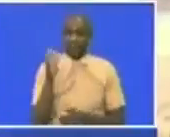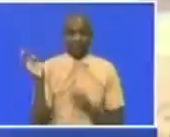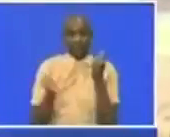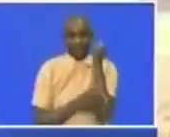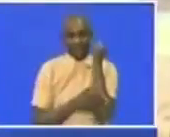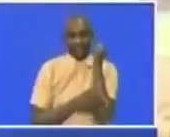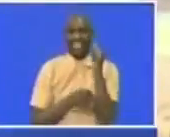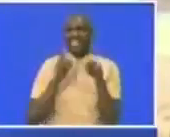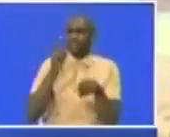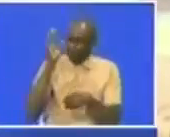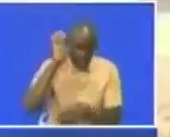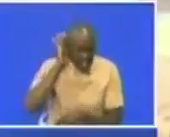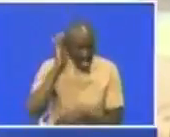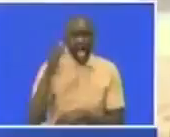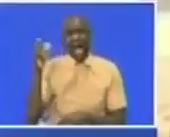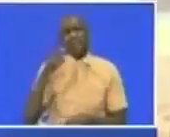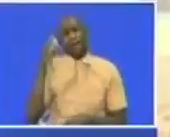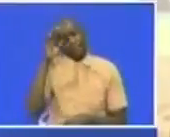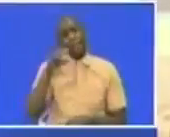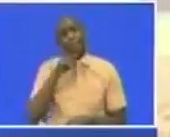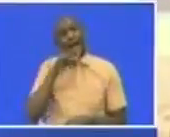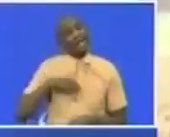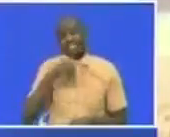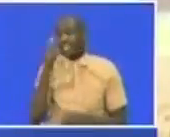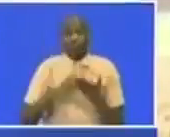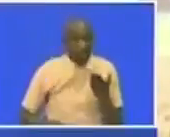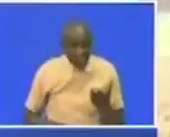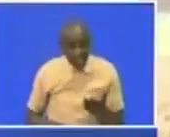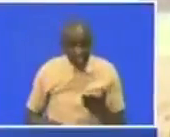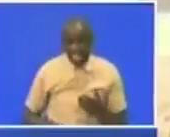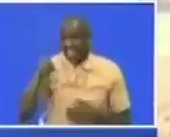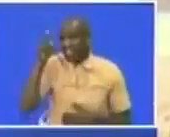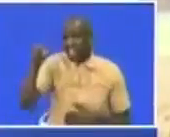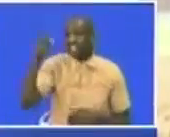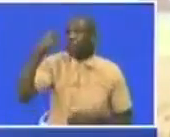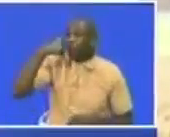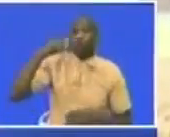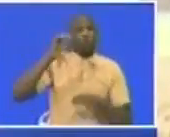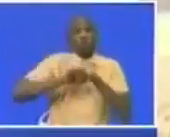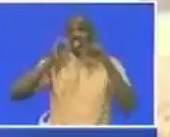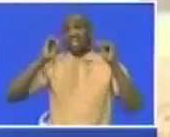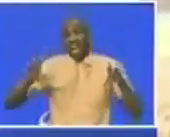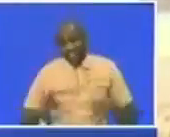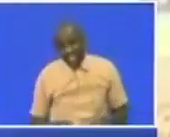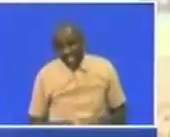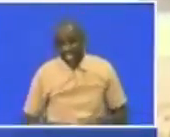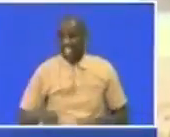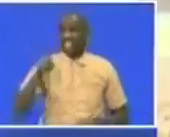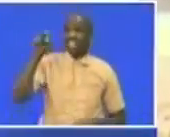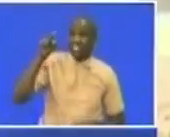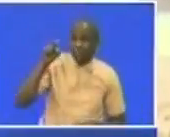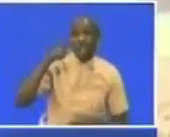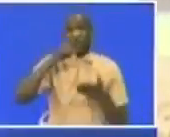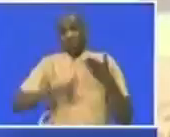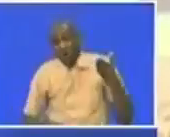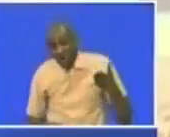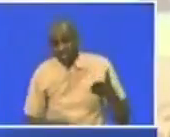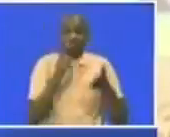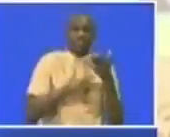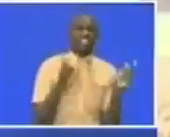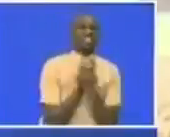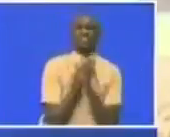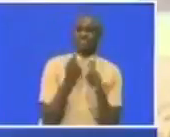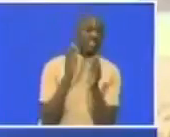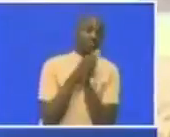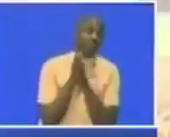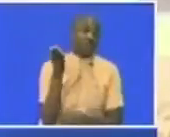vile wanaongea, wengine wanasema mara hiyo chanjo sio mzuri, mara nini.